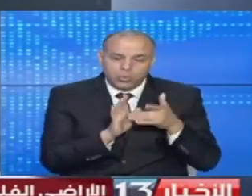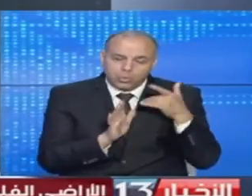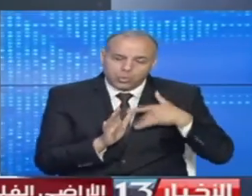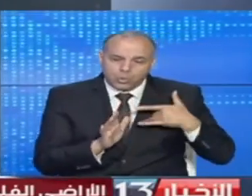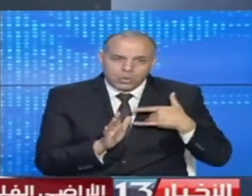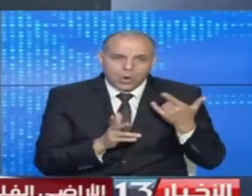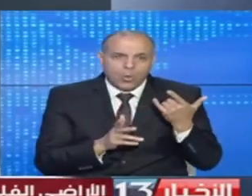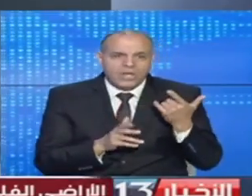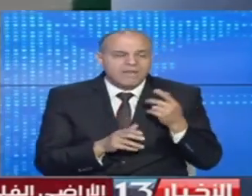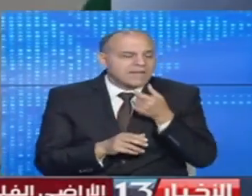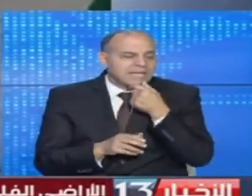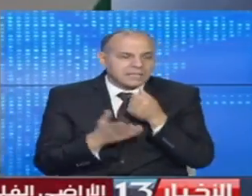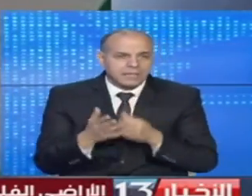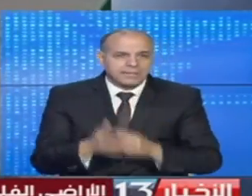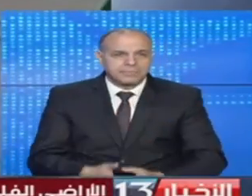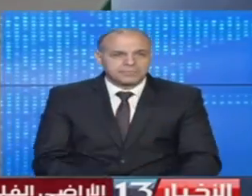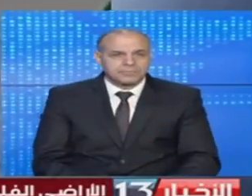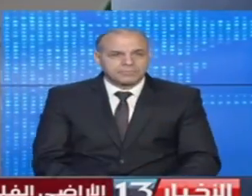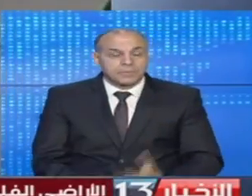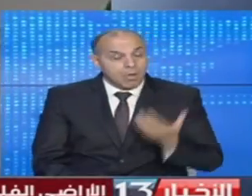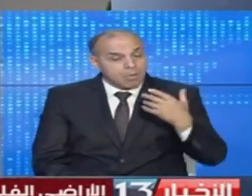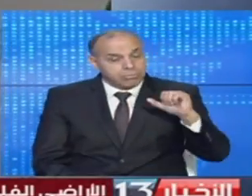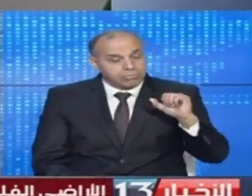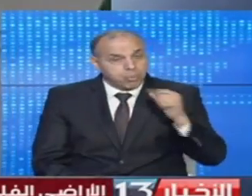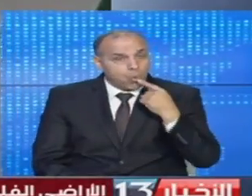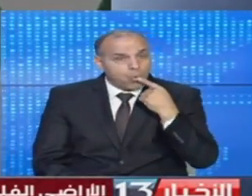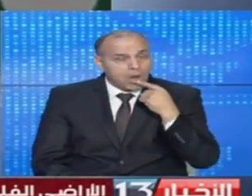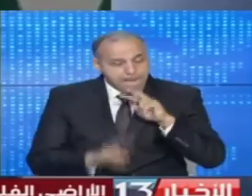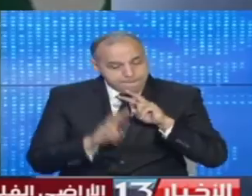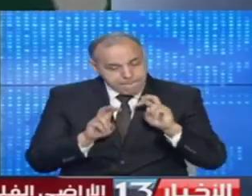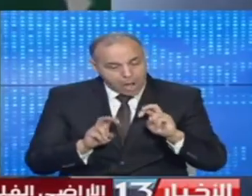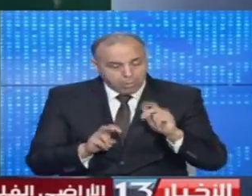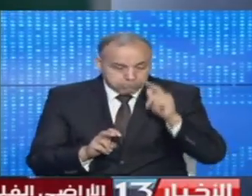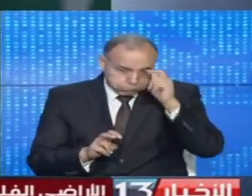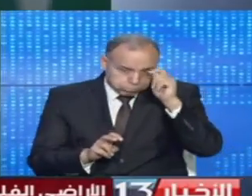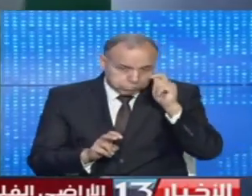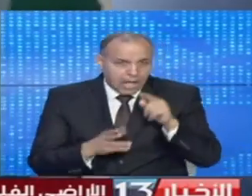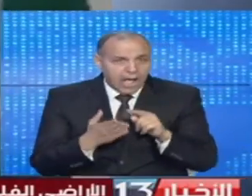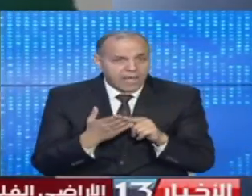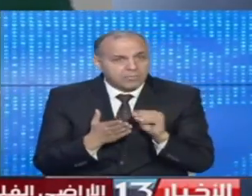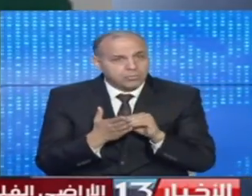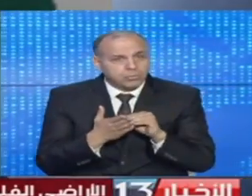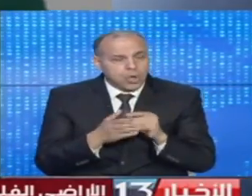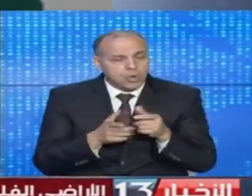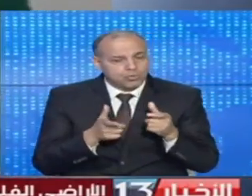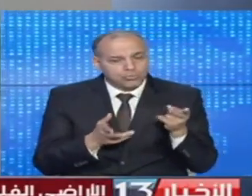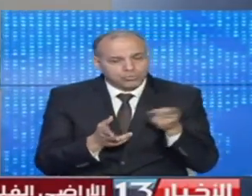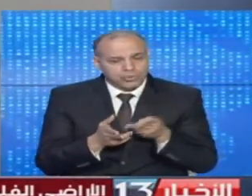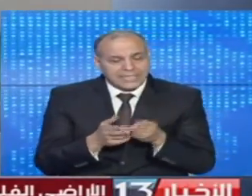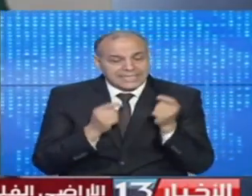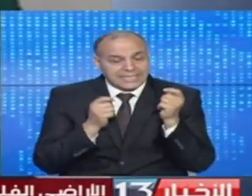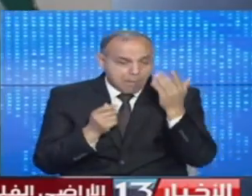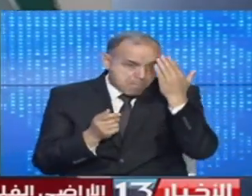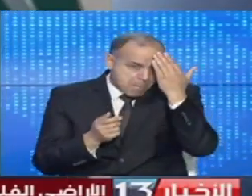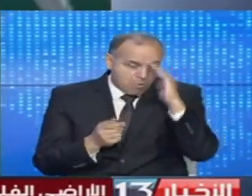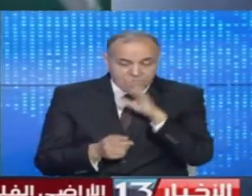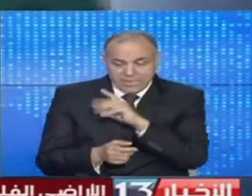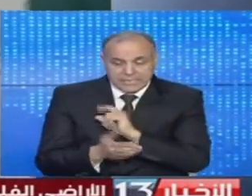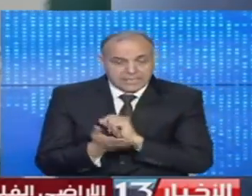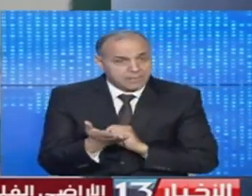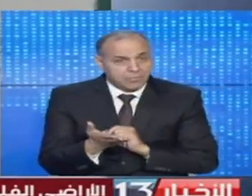المملكه المتحده تفوق في المسار الدراسي وصفه علاقات ليعزز حضوره في المشهد السياسي الفلسطيني